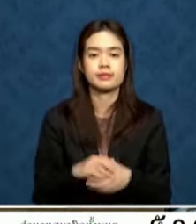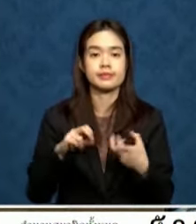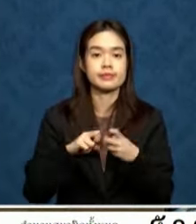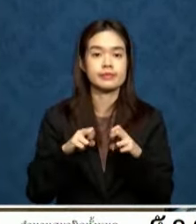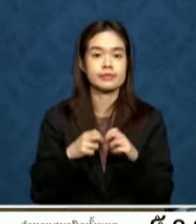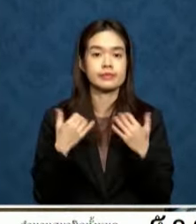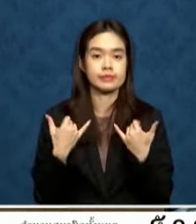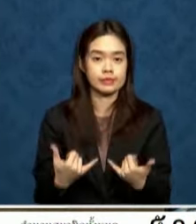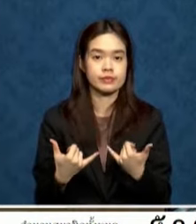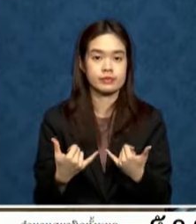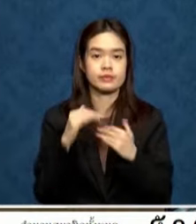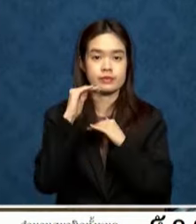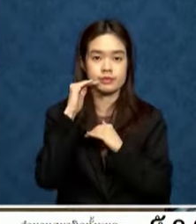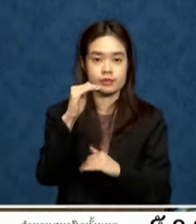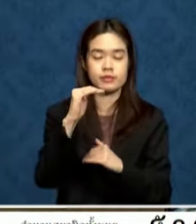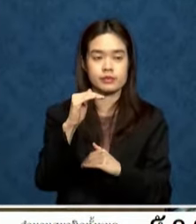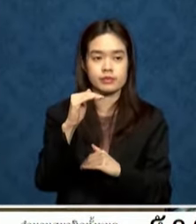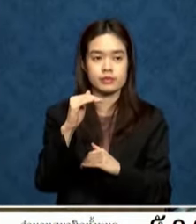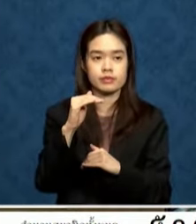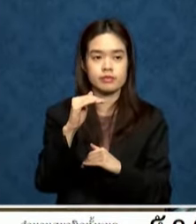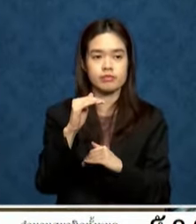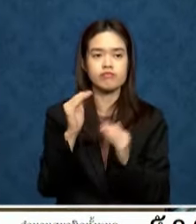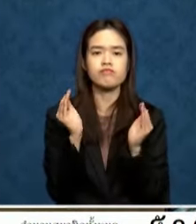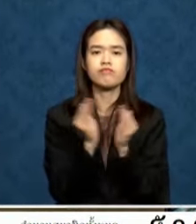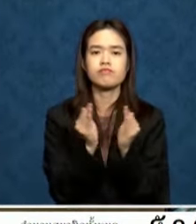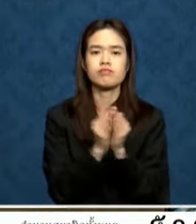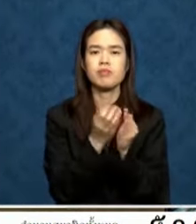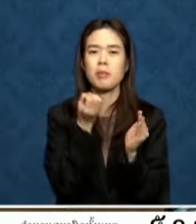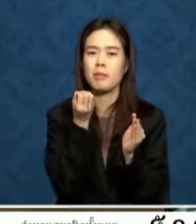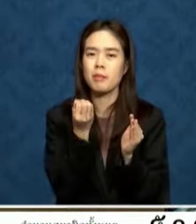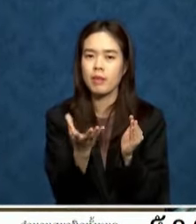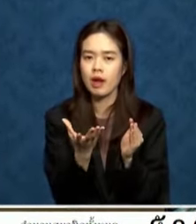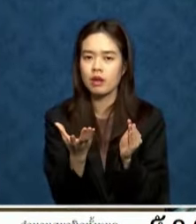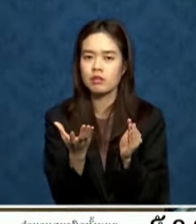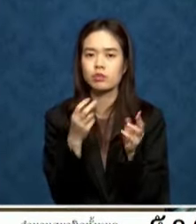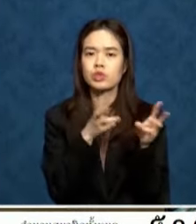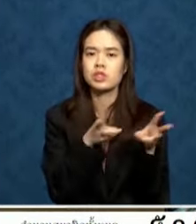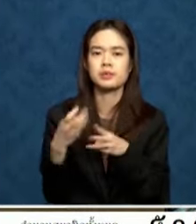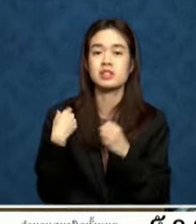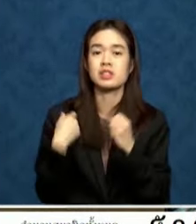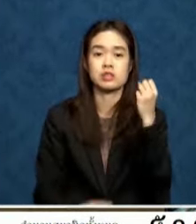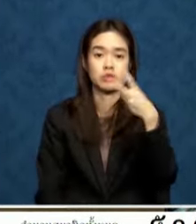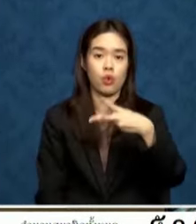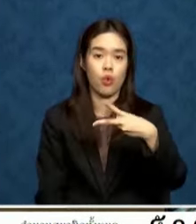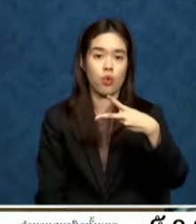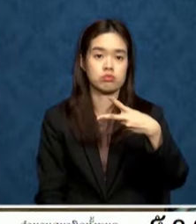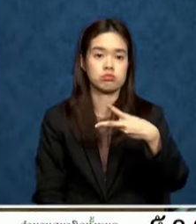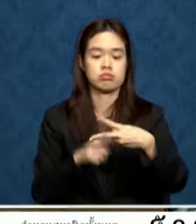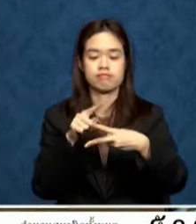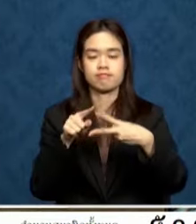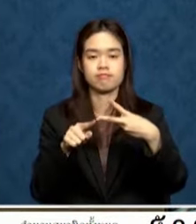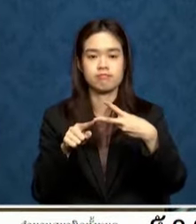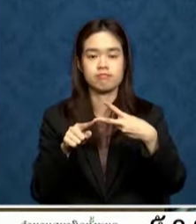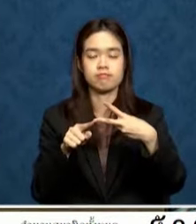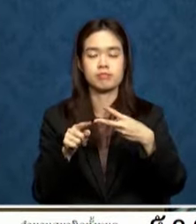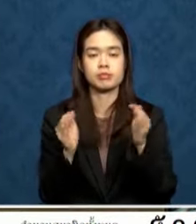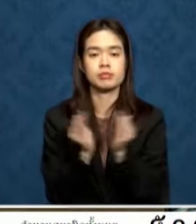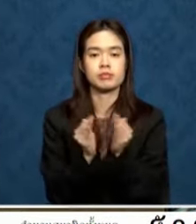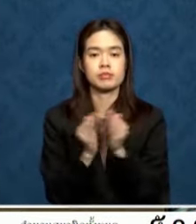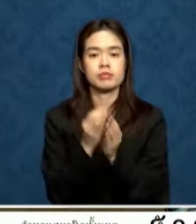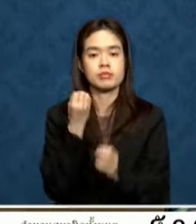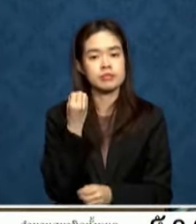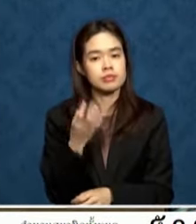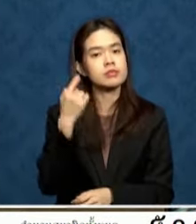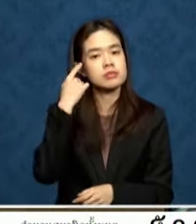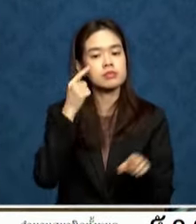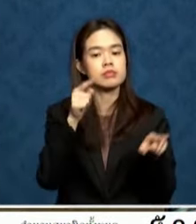รื่องที่กำหนดให้ใช้เสียงข้างมาก2ชั้นหรือที่ใช้คำว่า double majority ดูจะเห็นตร